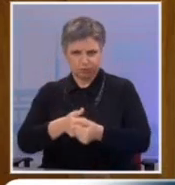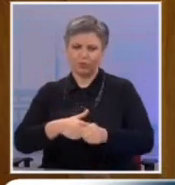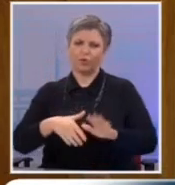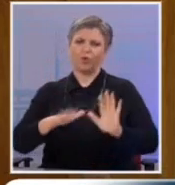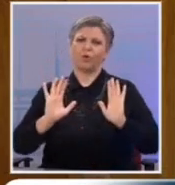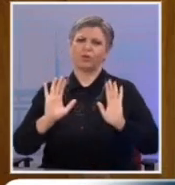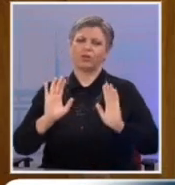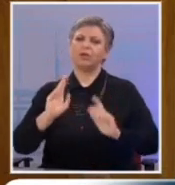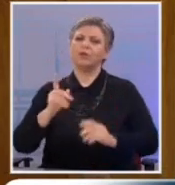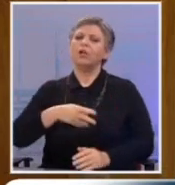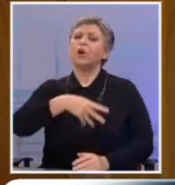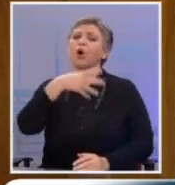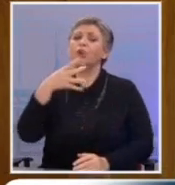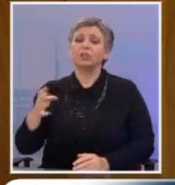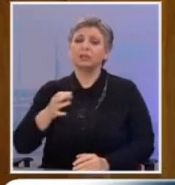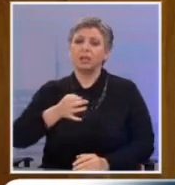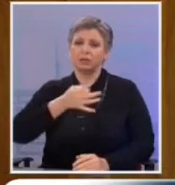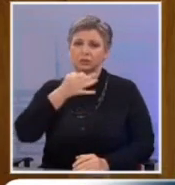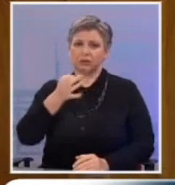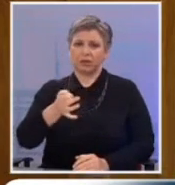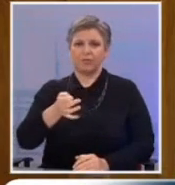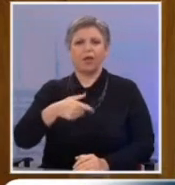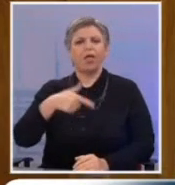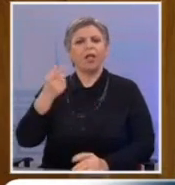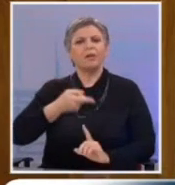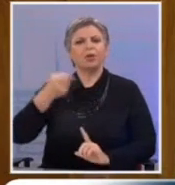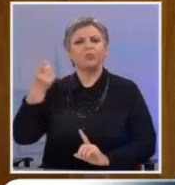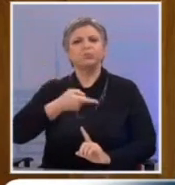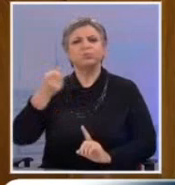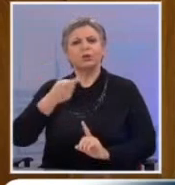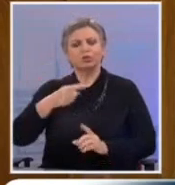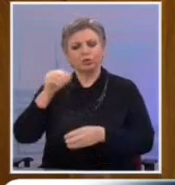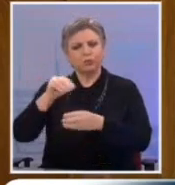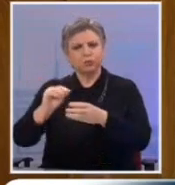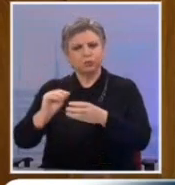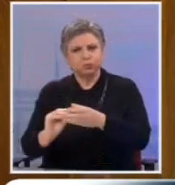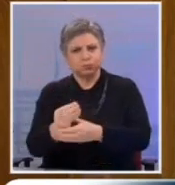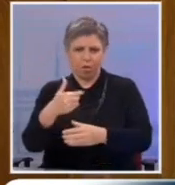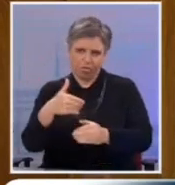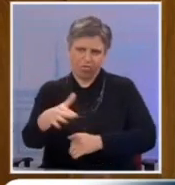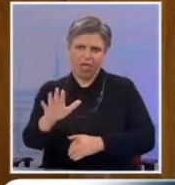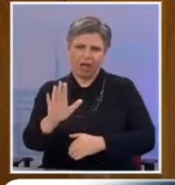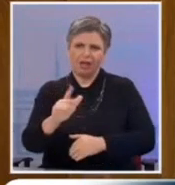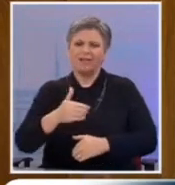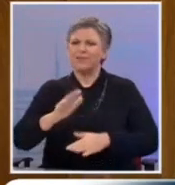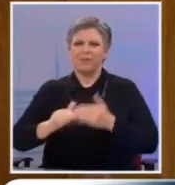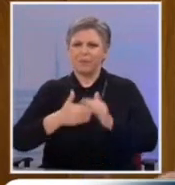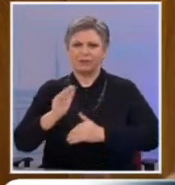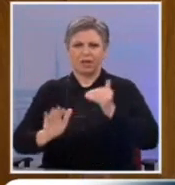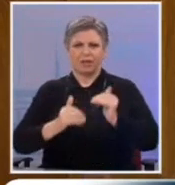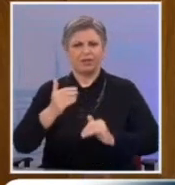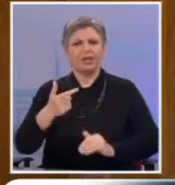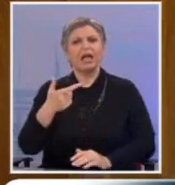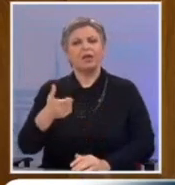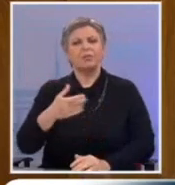όπως έχουμε διακηρύξει, ανεξάρτητα από το εκλογικό του ποστό, το ποστό που θα κερδίσει στις εκλογές, είναι ανοιχτός